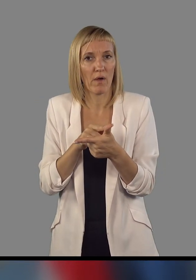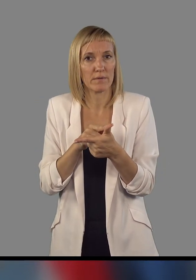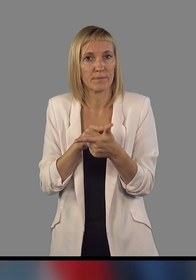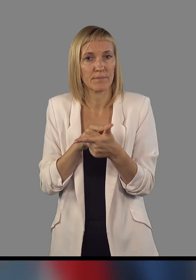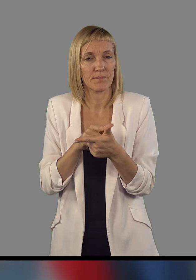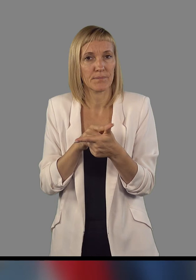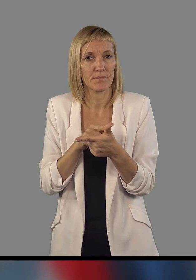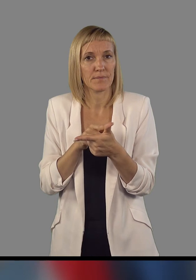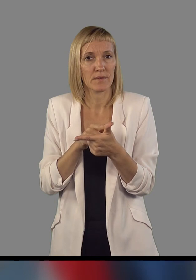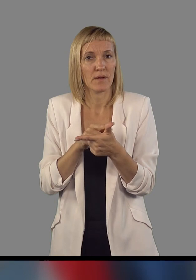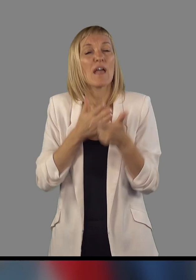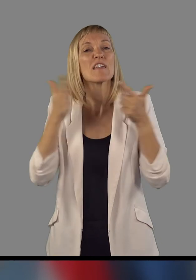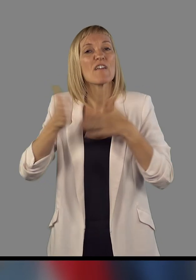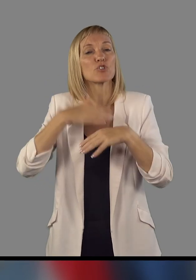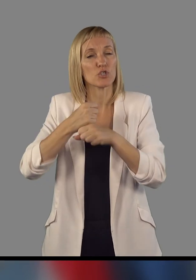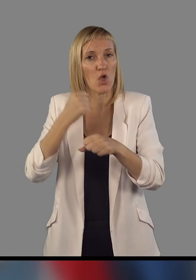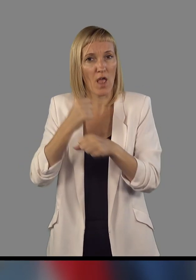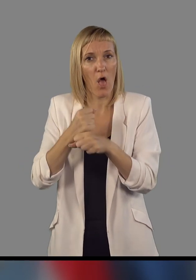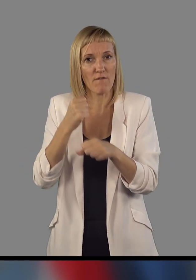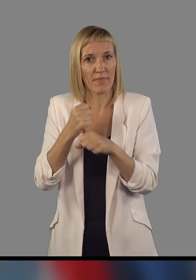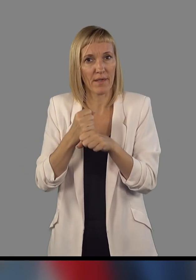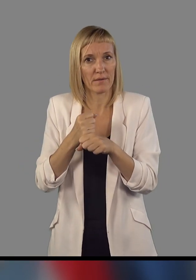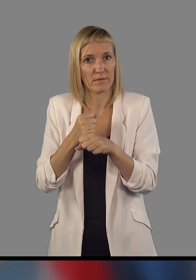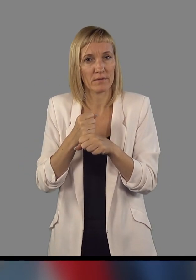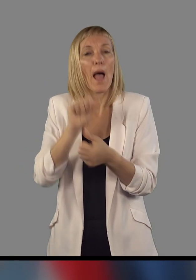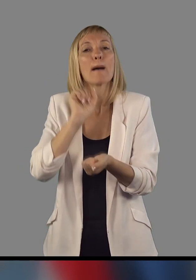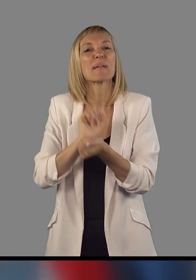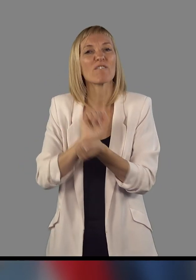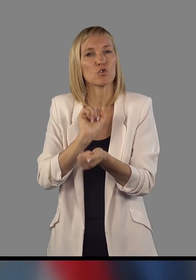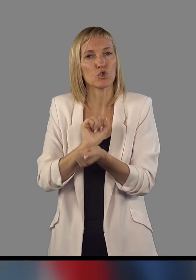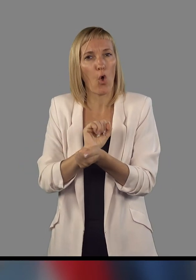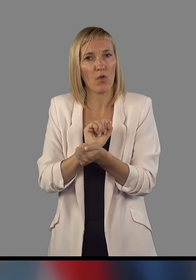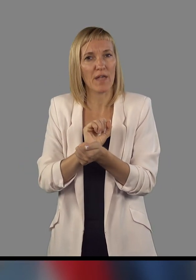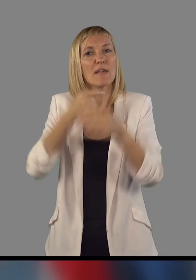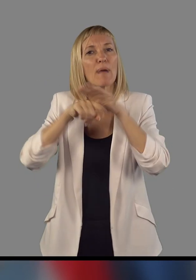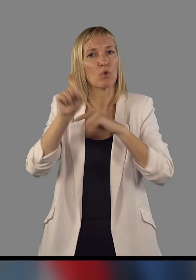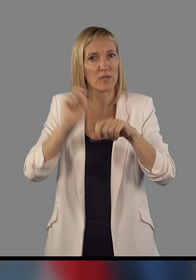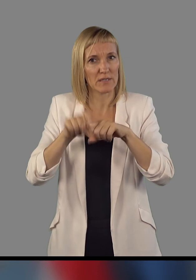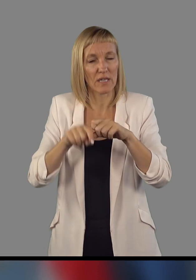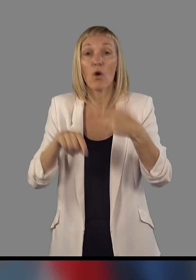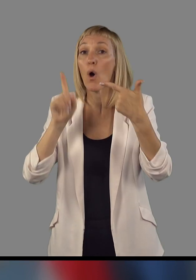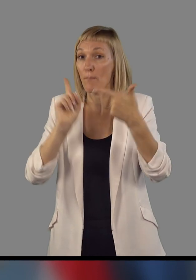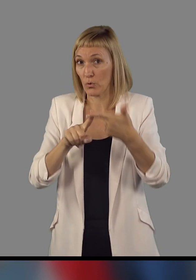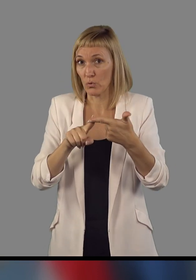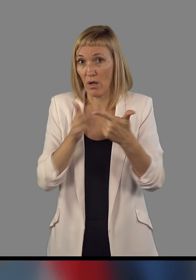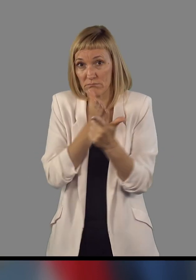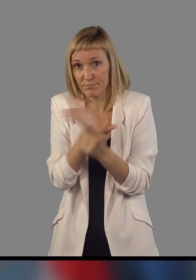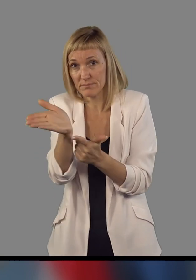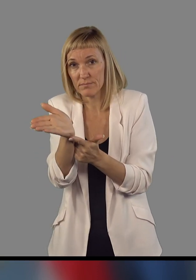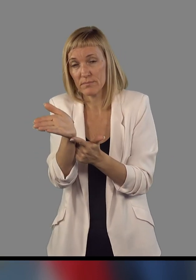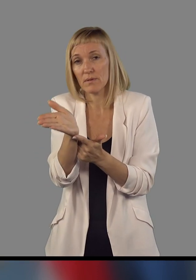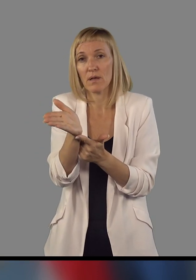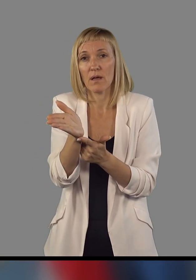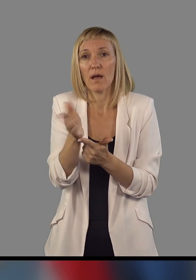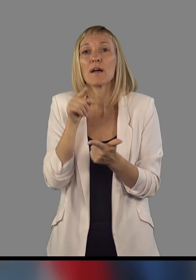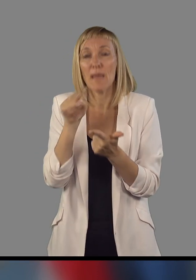modernizaciji sodstva in pa večjem sodelovanju pravosodja in pa recimo notranjih zadev.